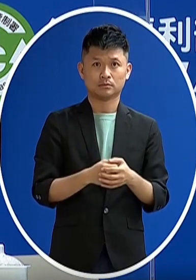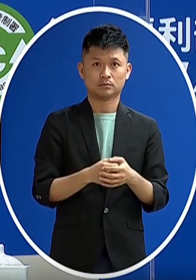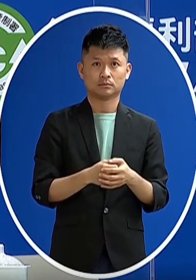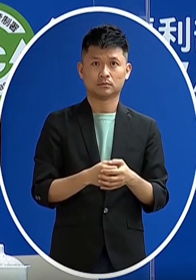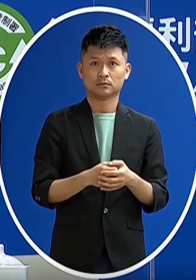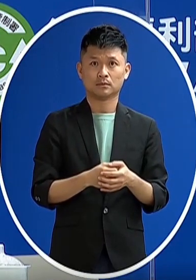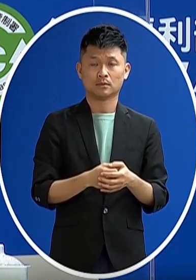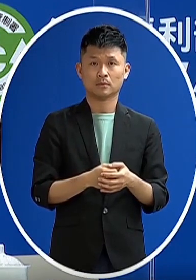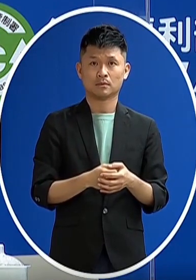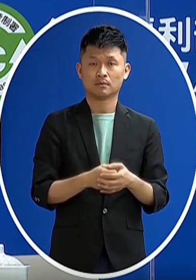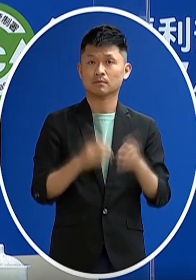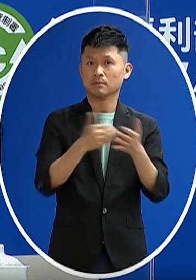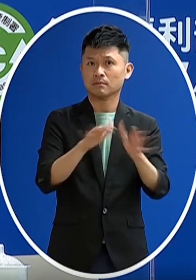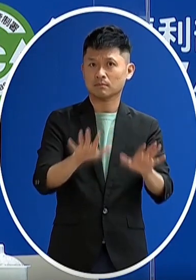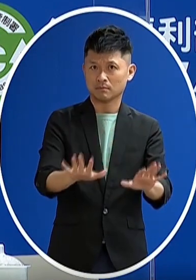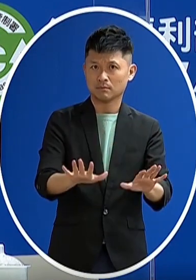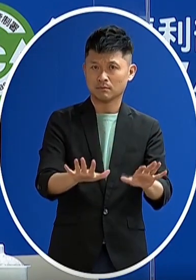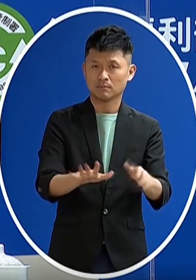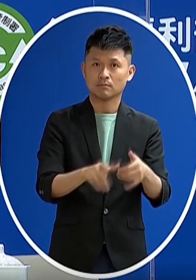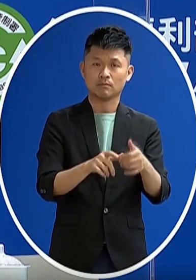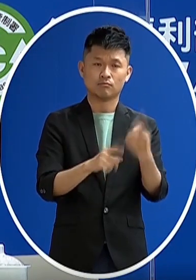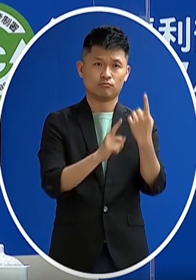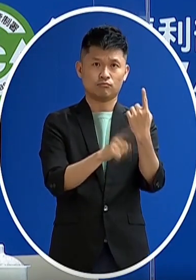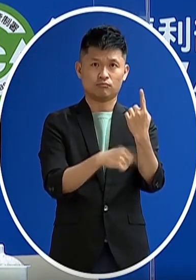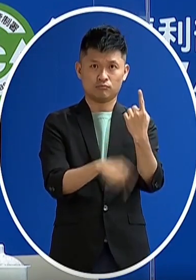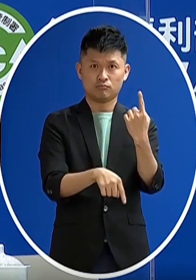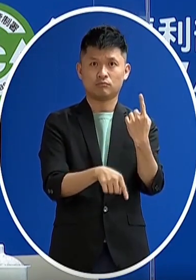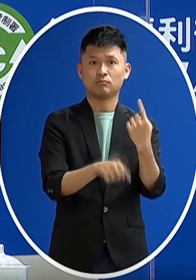那另外一例到目前还是一个个案。